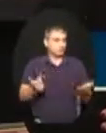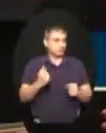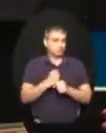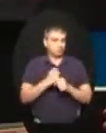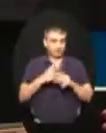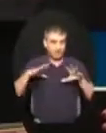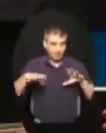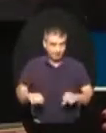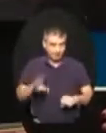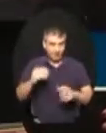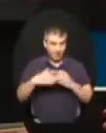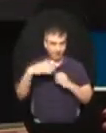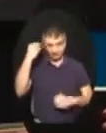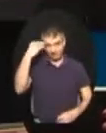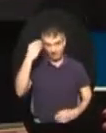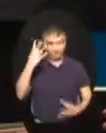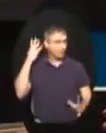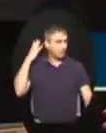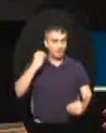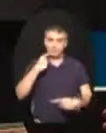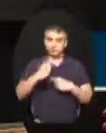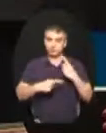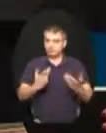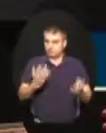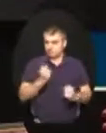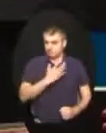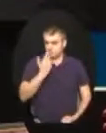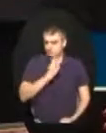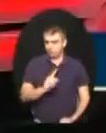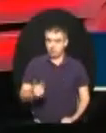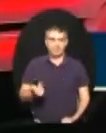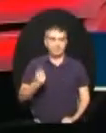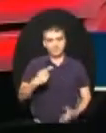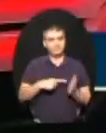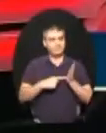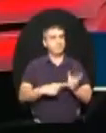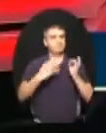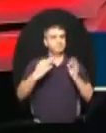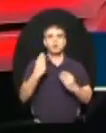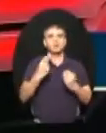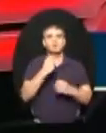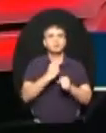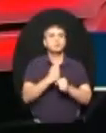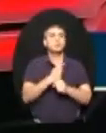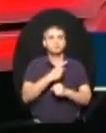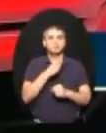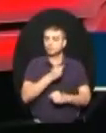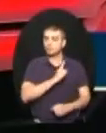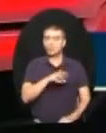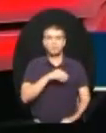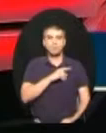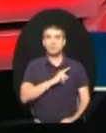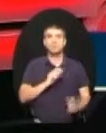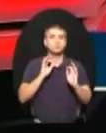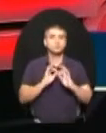שמנהלת כיבוש על עם פלסטיני במשך כל כך הרבה שנים, בוודאי שלא. אני חושבת שהם מראים בכל דבר שהם עושים, שהם לא